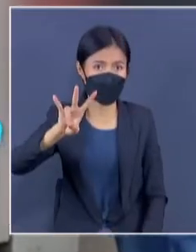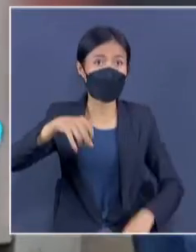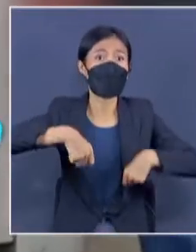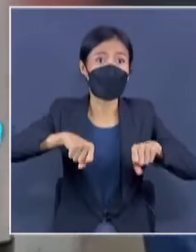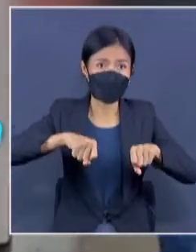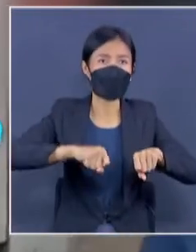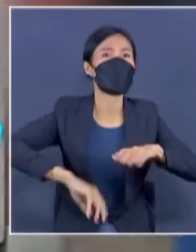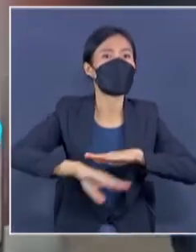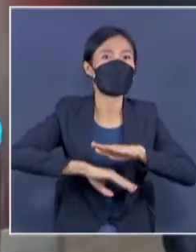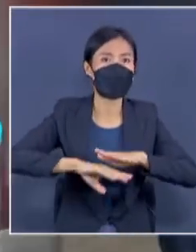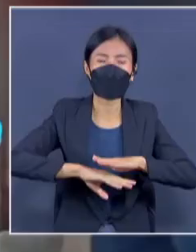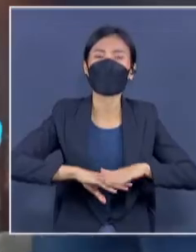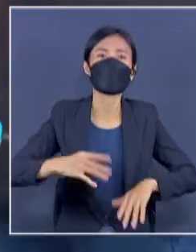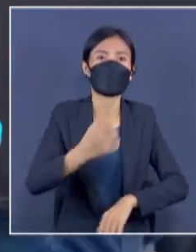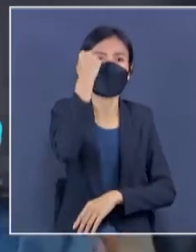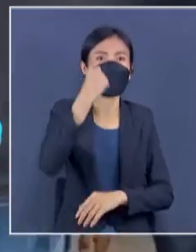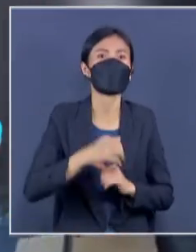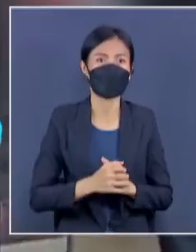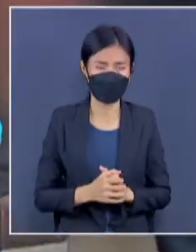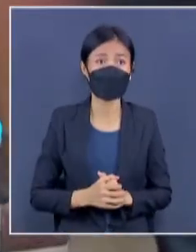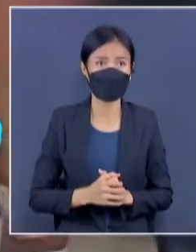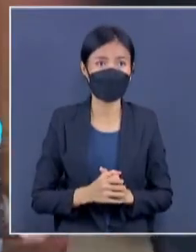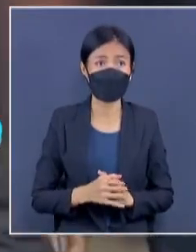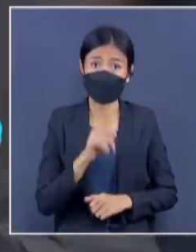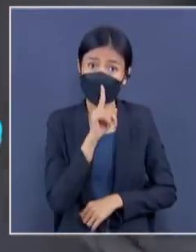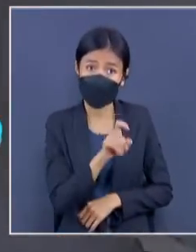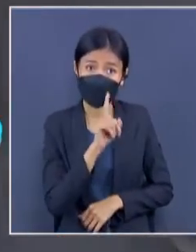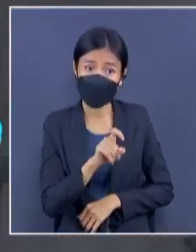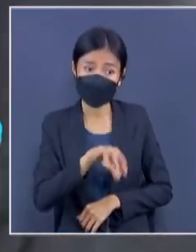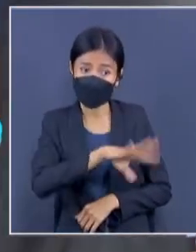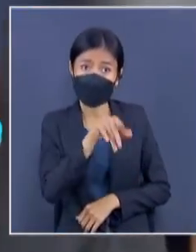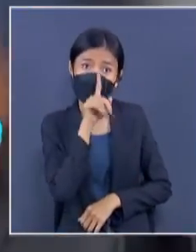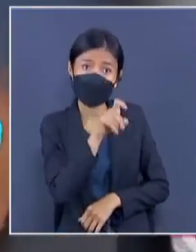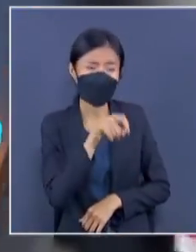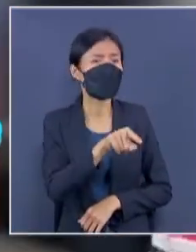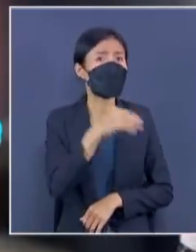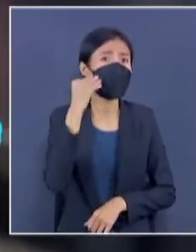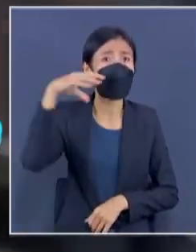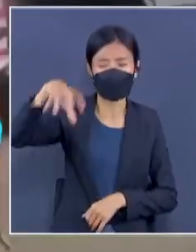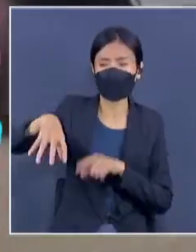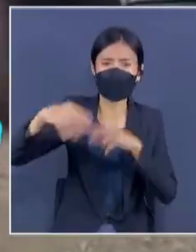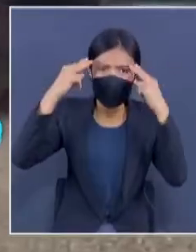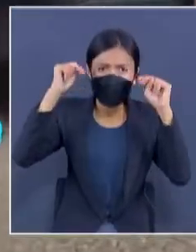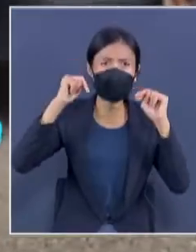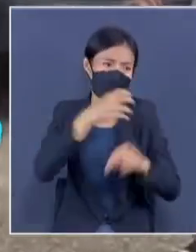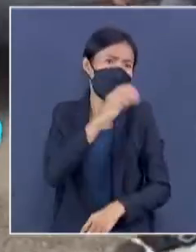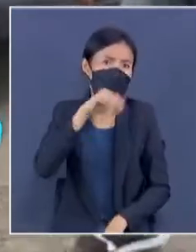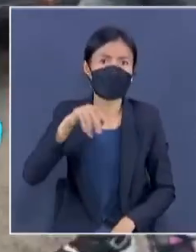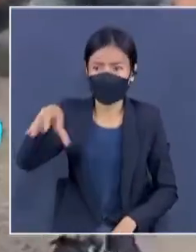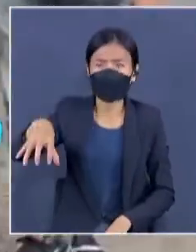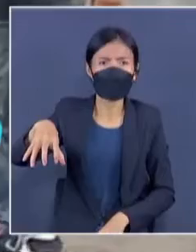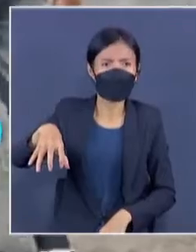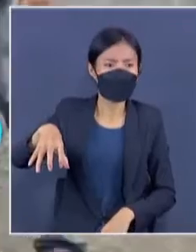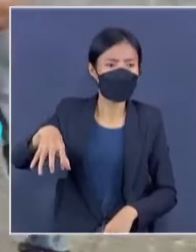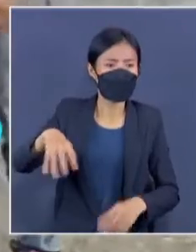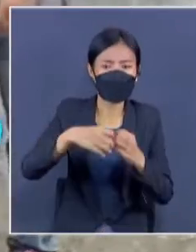ไซค์ที่ใช้ในการก่อเหตุด้วยนะครับพอไปสอบถามบอกว่าไอ้ที่ไปปาบ้านท่านนายกเนี่ยเป็นเพราะอะไรยังไ